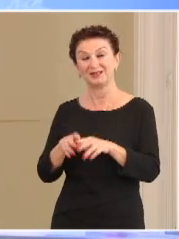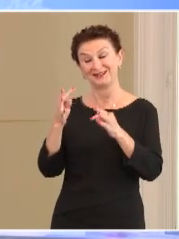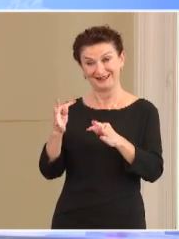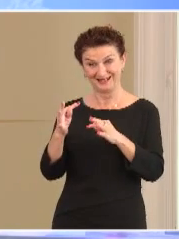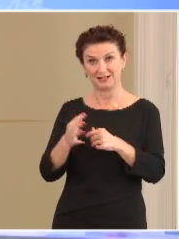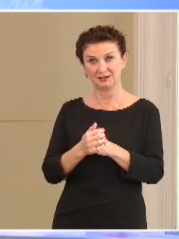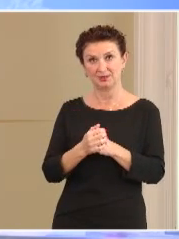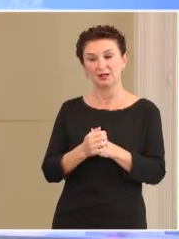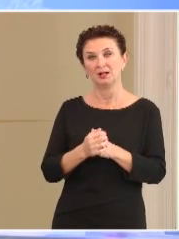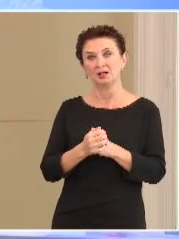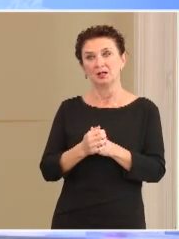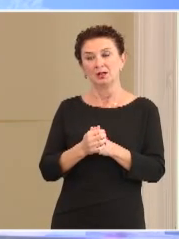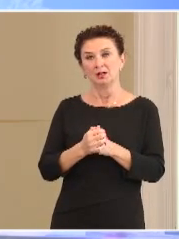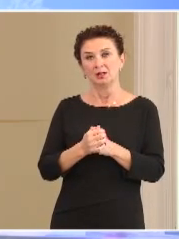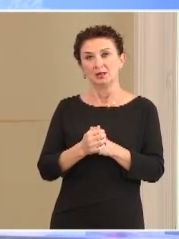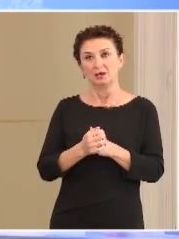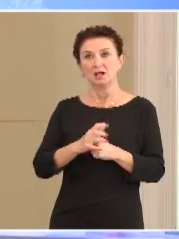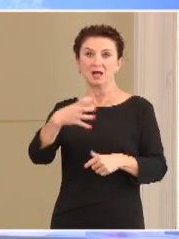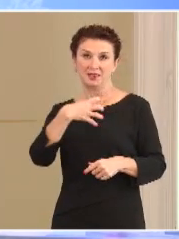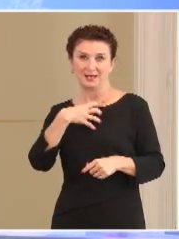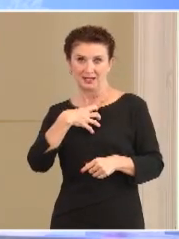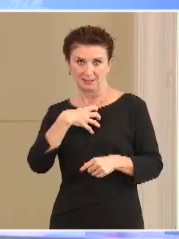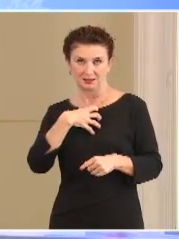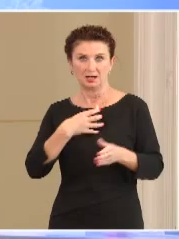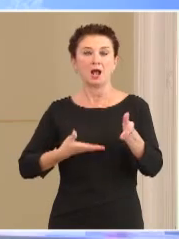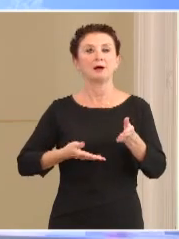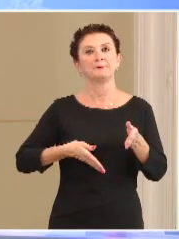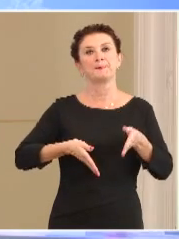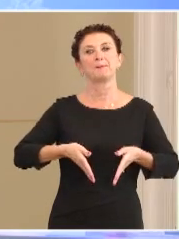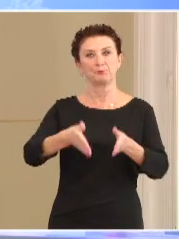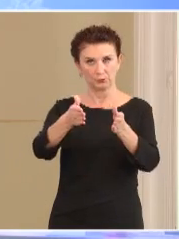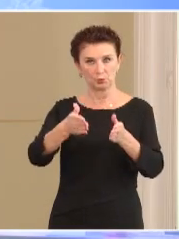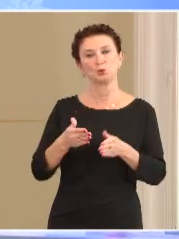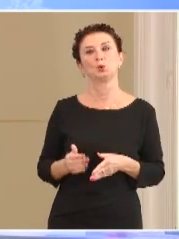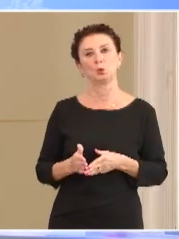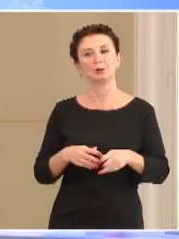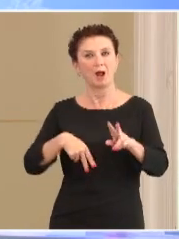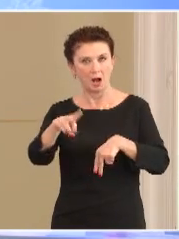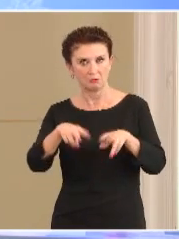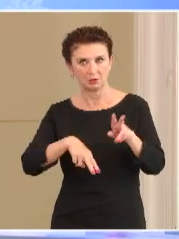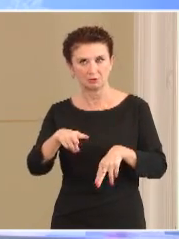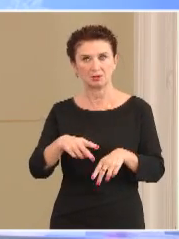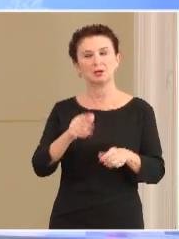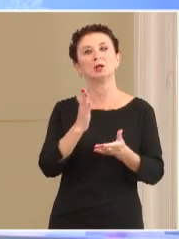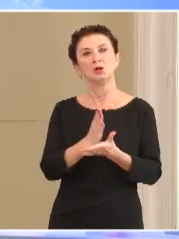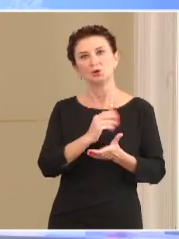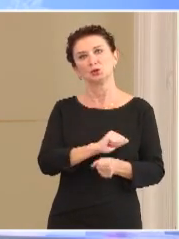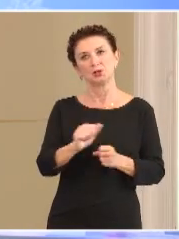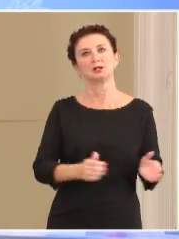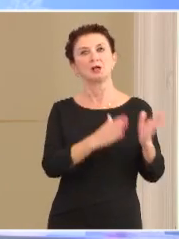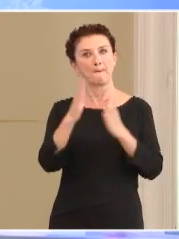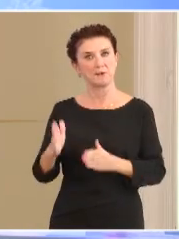opracowywać dokumentację tak, aby te terminy, które są zawarte w programie jako szczegółowe terminy realizacji poszczególnych